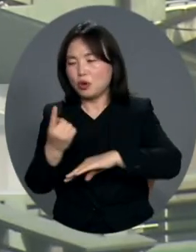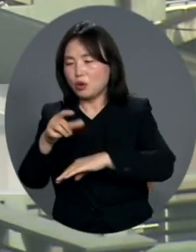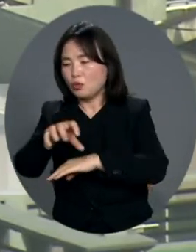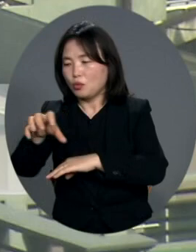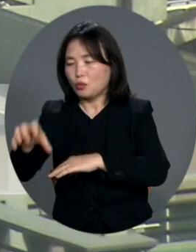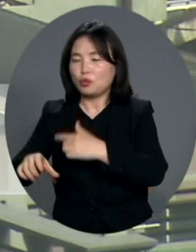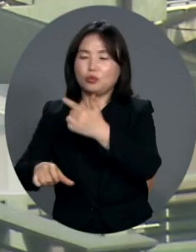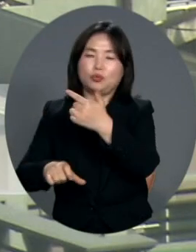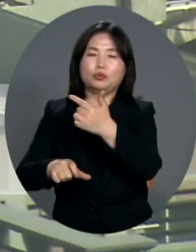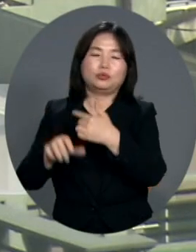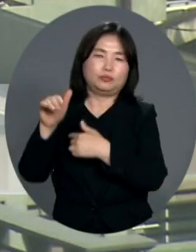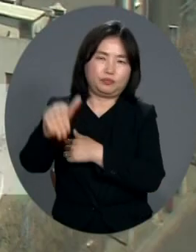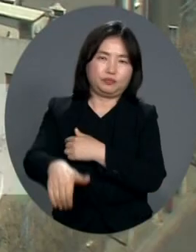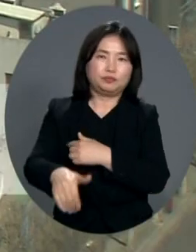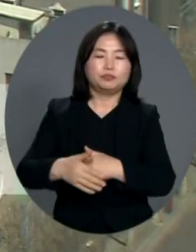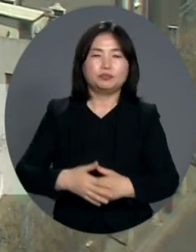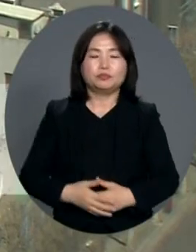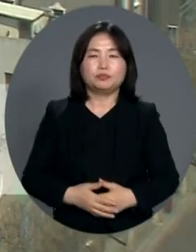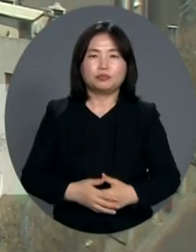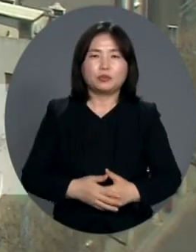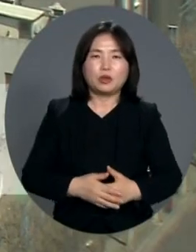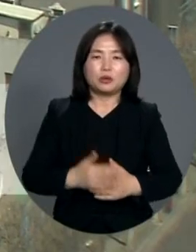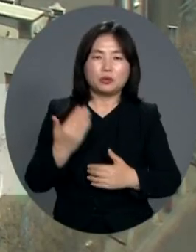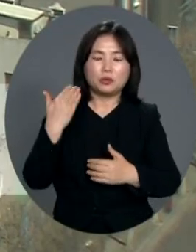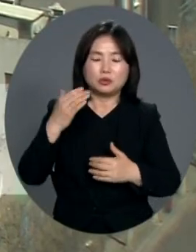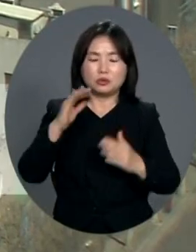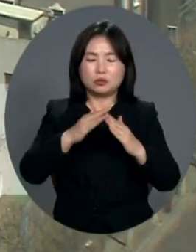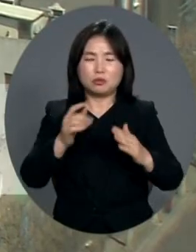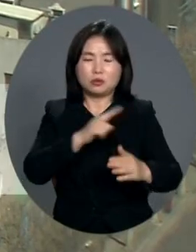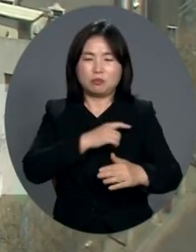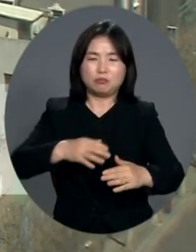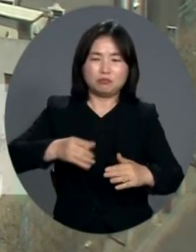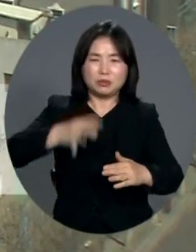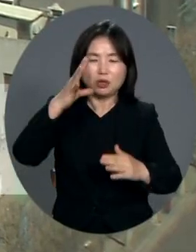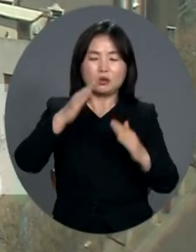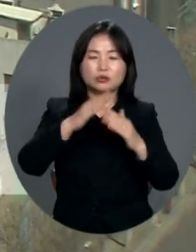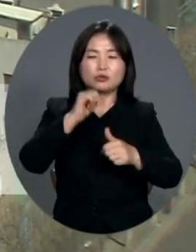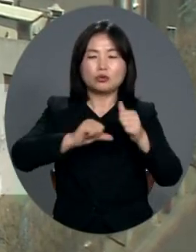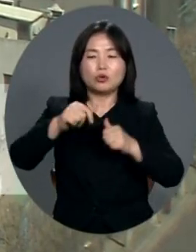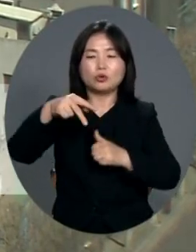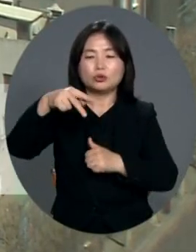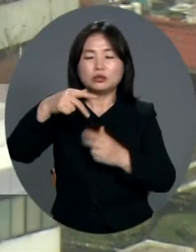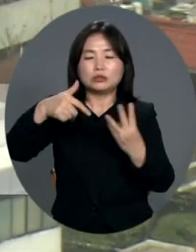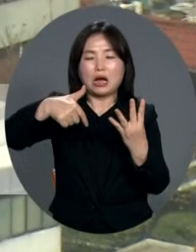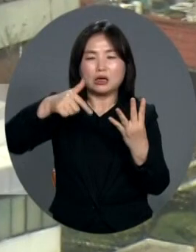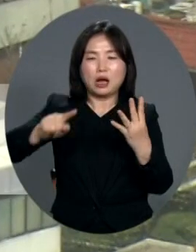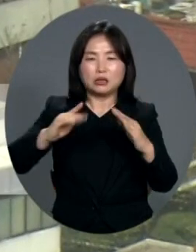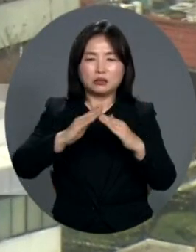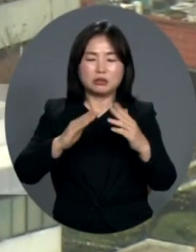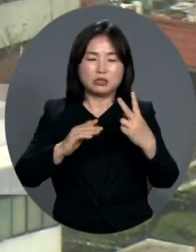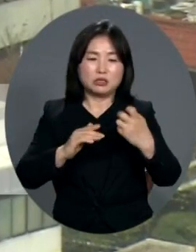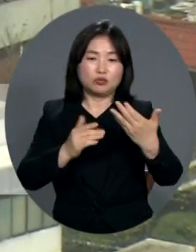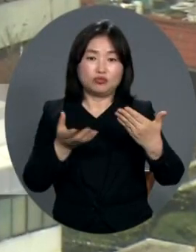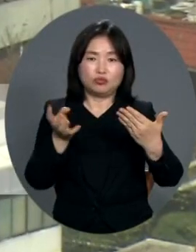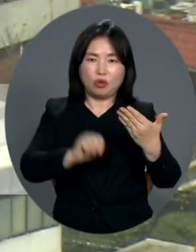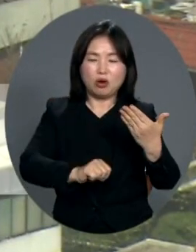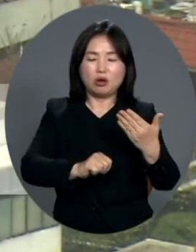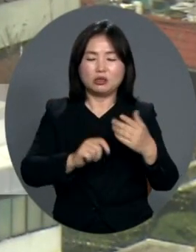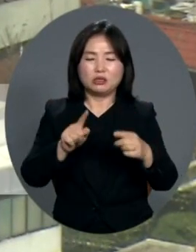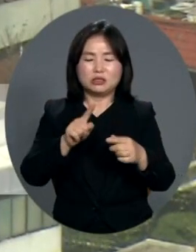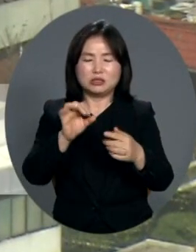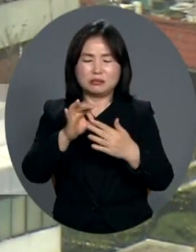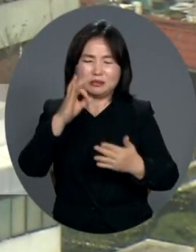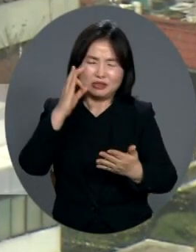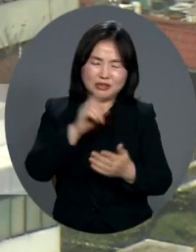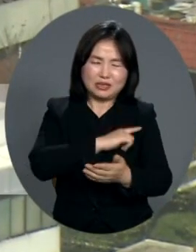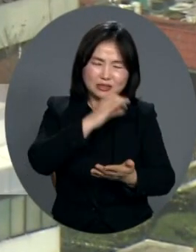나머지 6개 구군은 하락했습니다. 최고가 주택은 수성구 수성동 4가에 있는 주택이 29억 원,